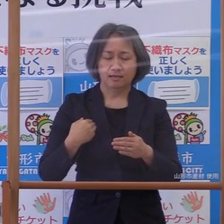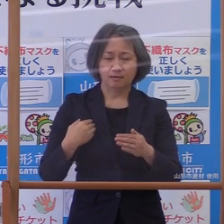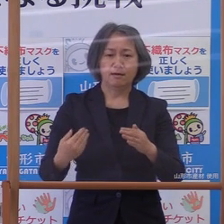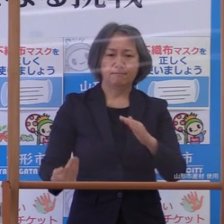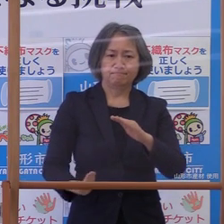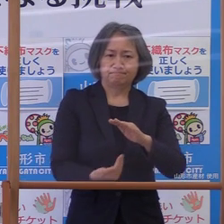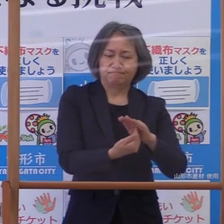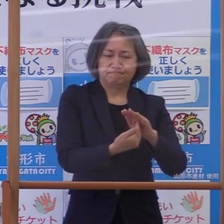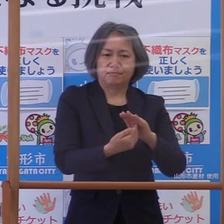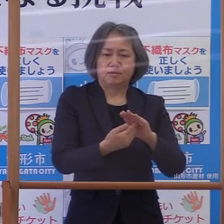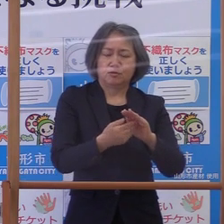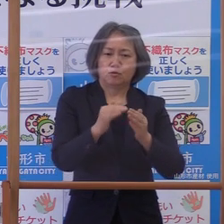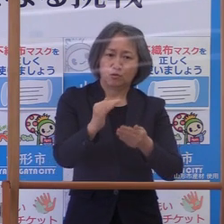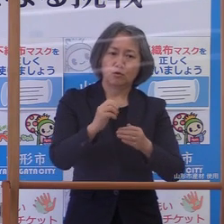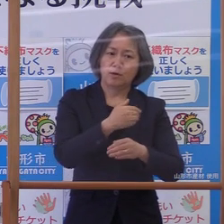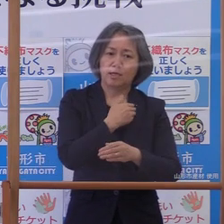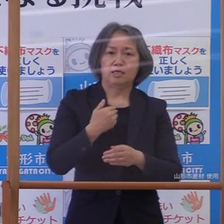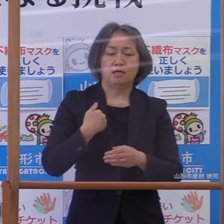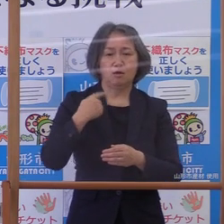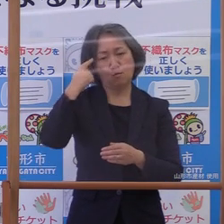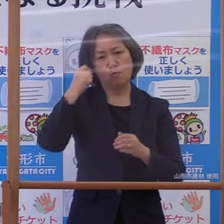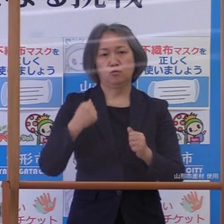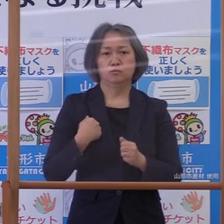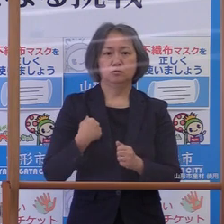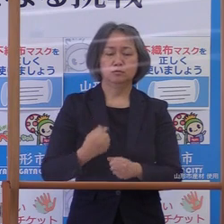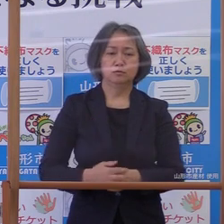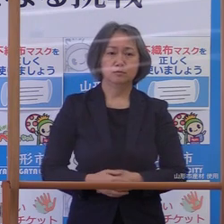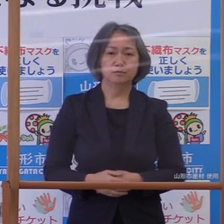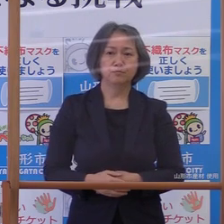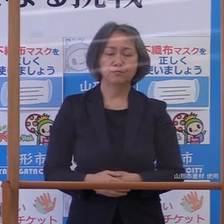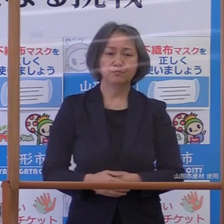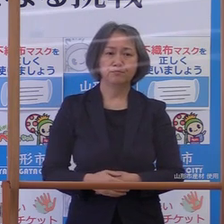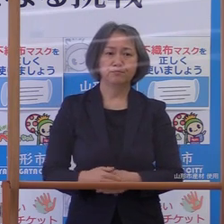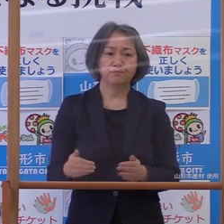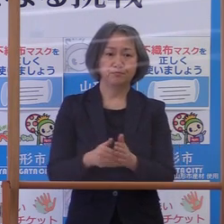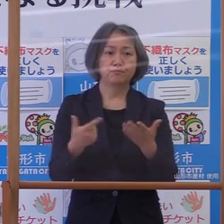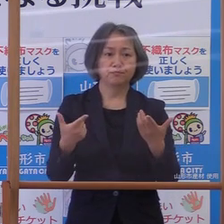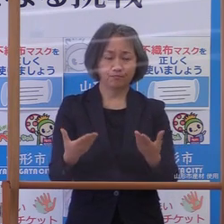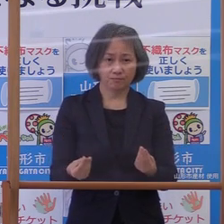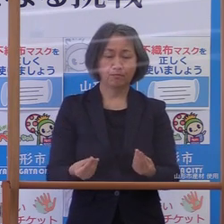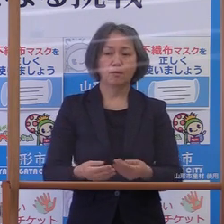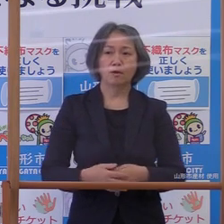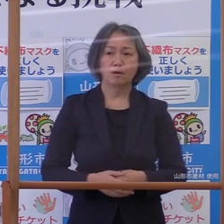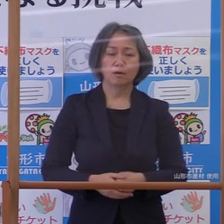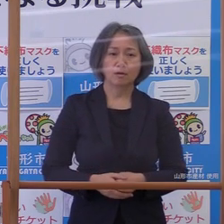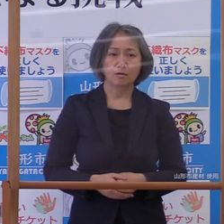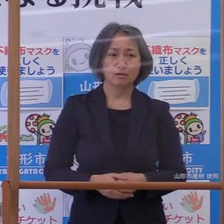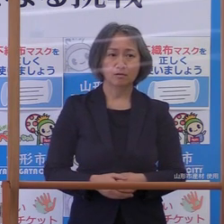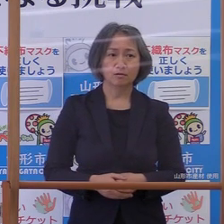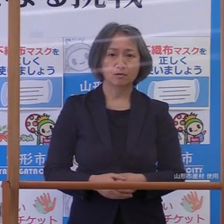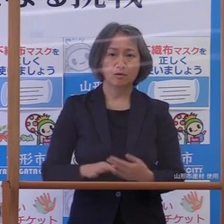ありがとうございます。 では他にございませんでしょうか。